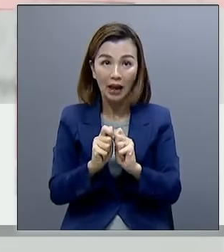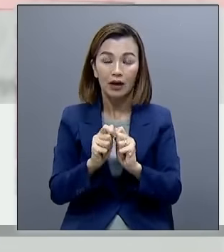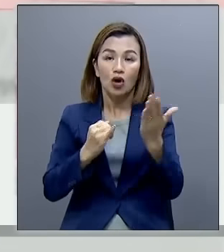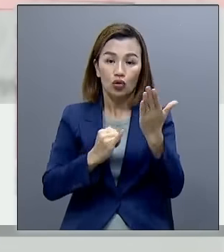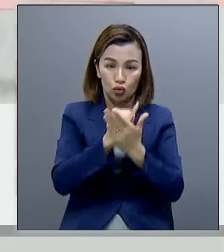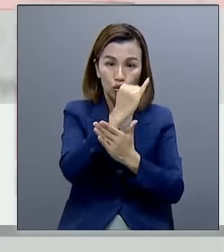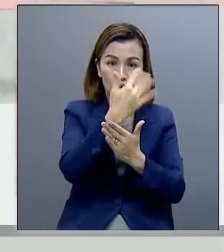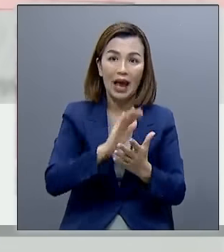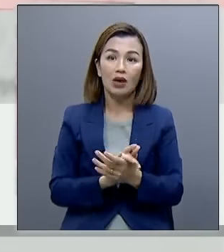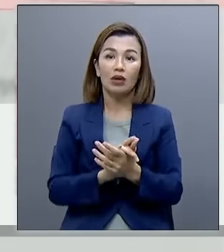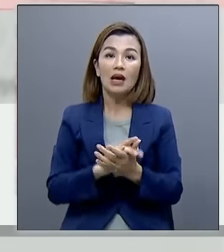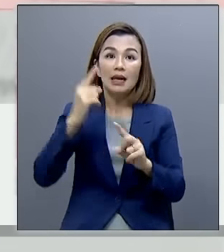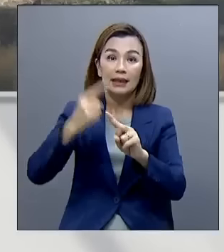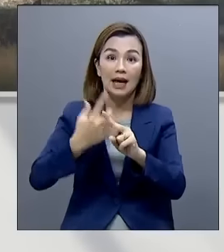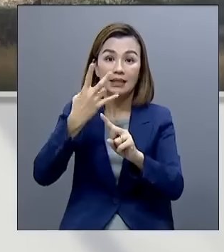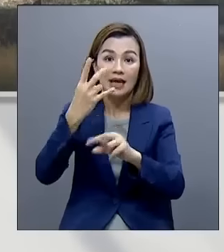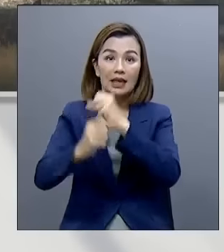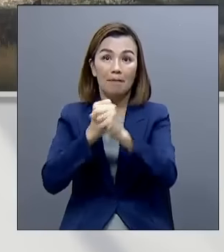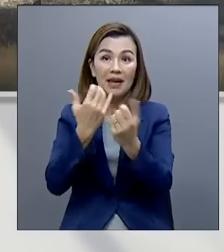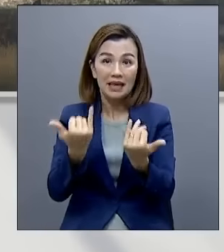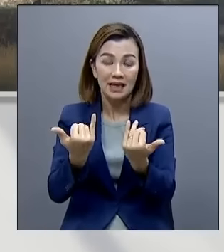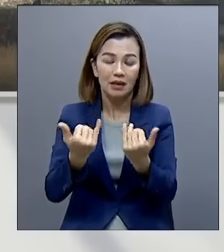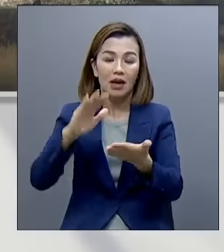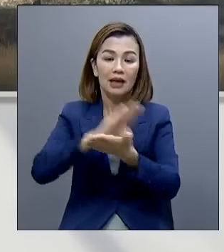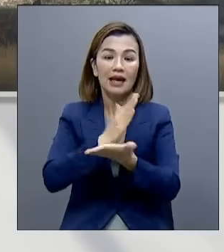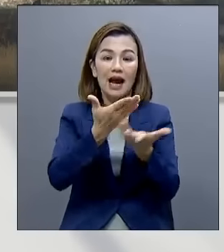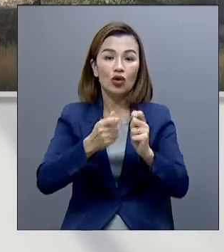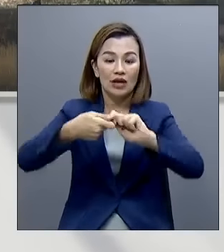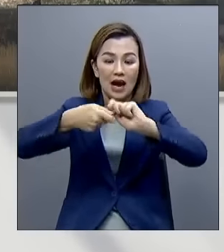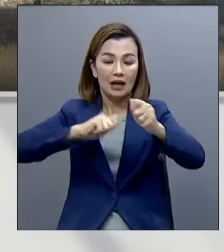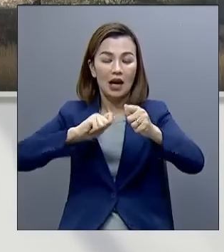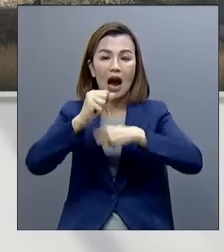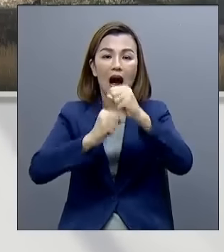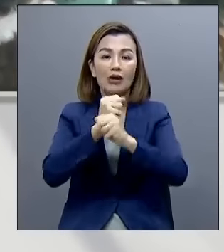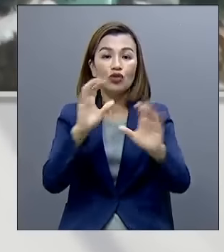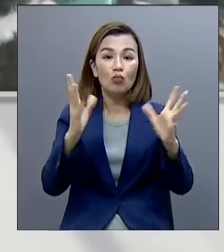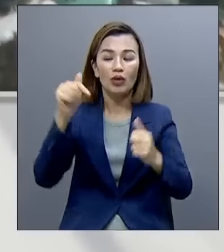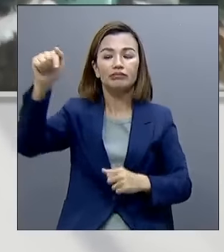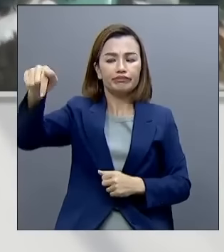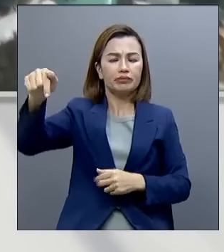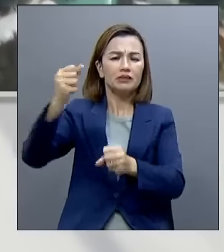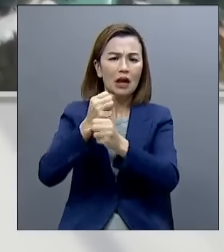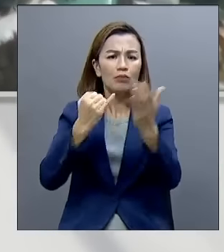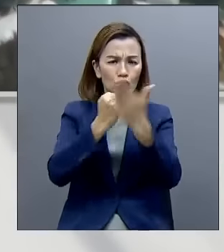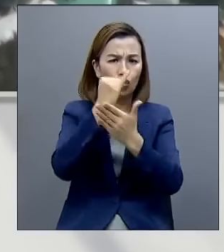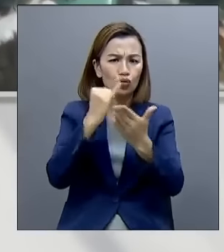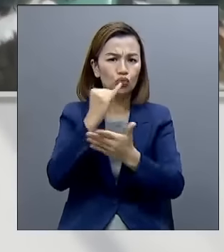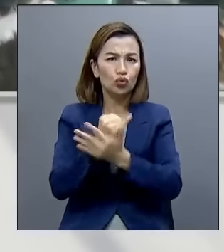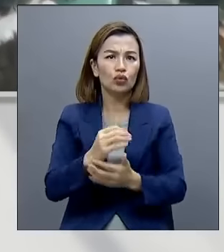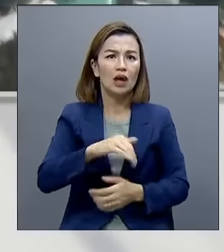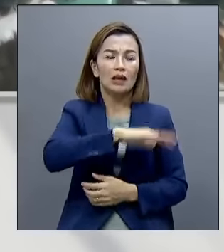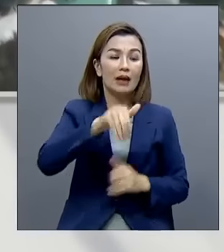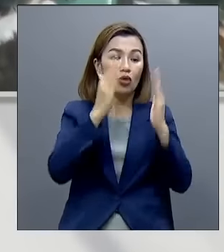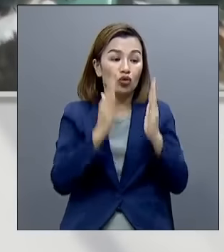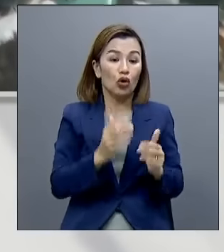รกฎาคมปีนี้ค่ะคำถามสำคัญก็คือพอผู้ประกอบการเขาทำทุกอย่างถูกต้องหน่วยงานแต่ละหน่วยงานที่เขามีหน้าที่เขาก็บอก